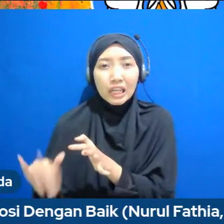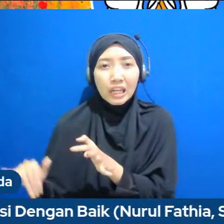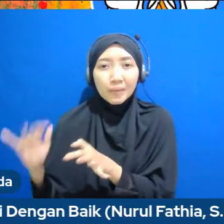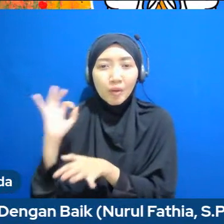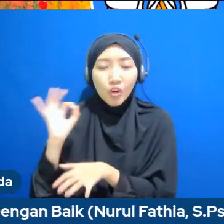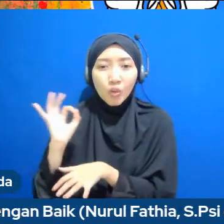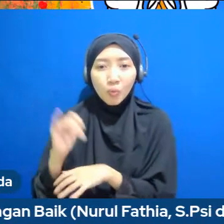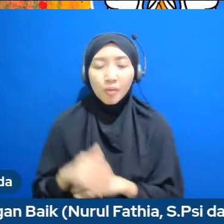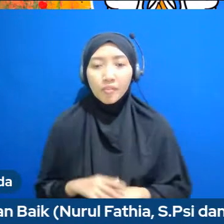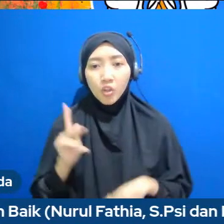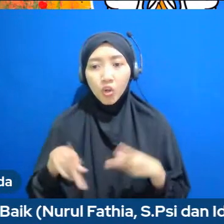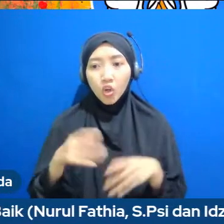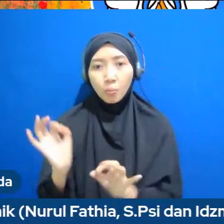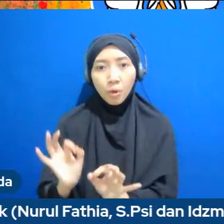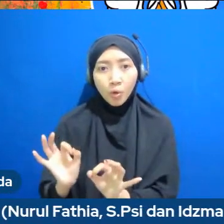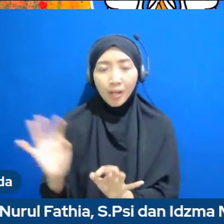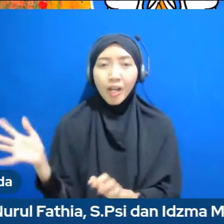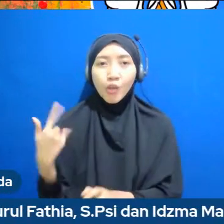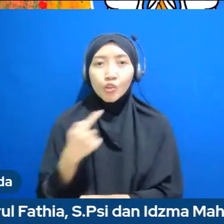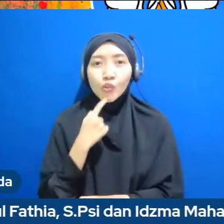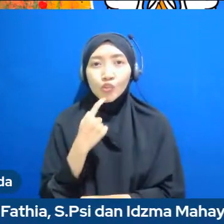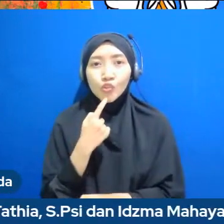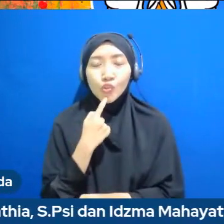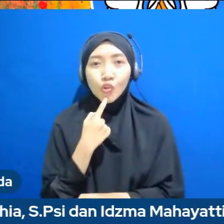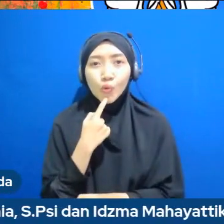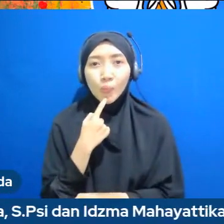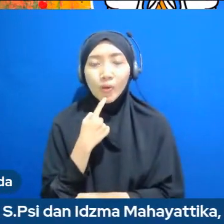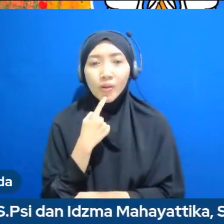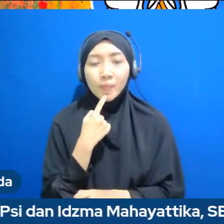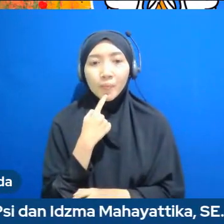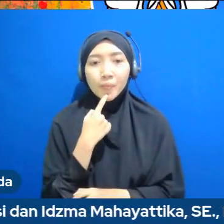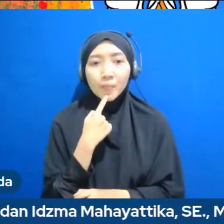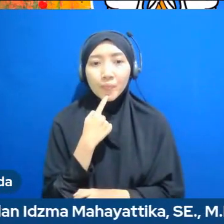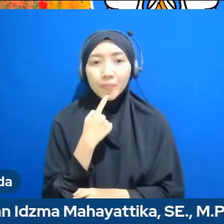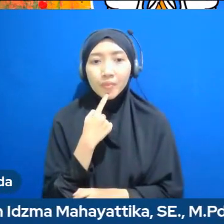Kalaupun ternyata masih belum, yuk coba ya